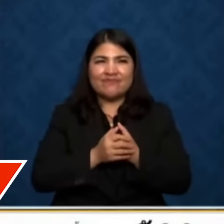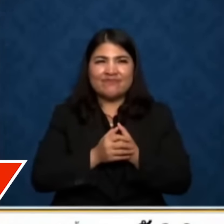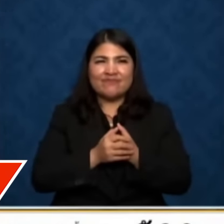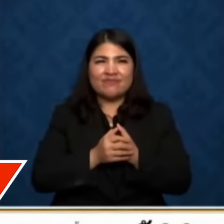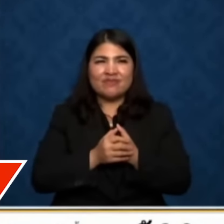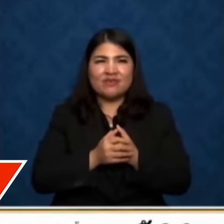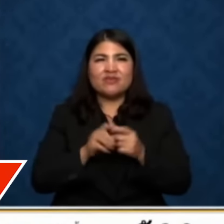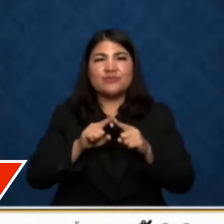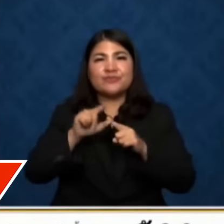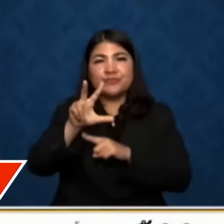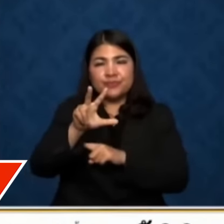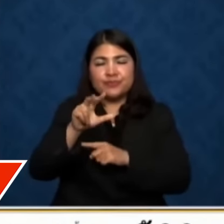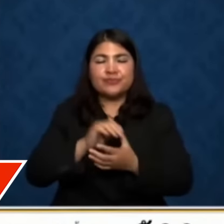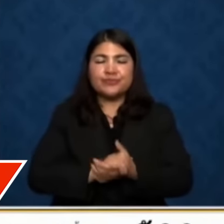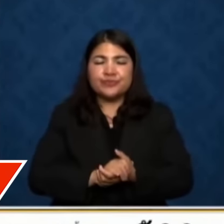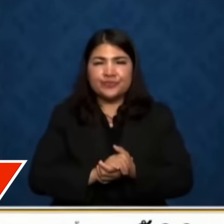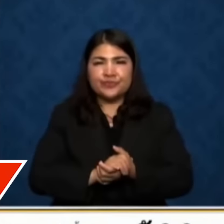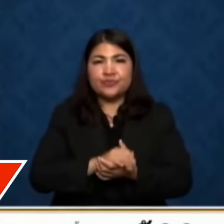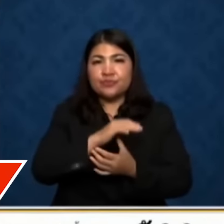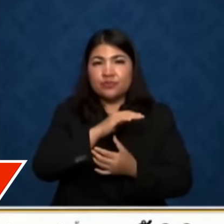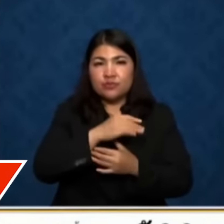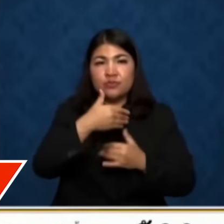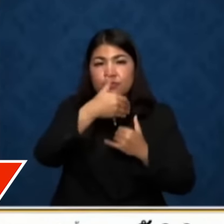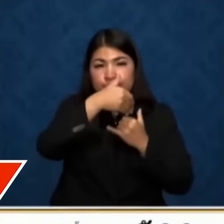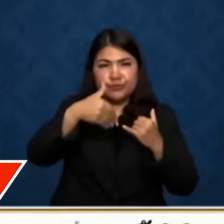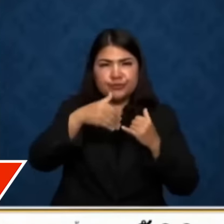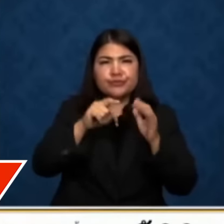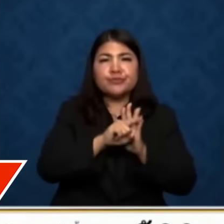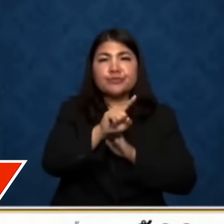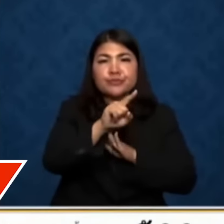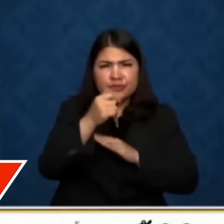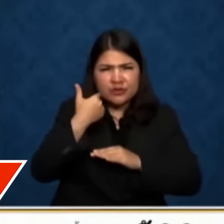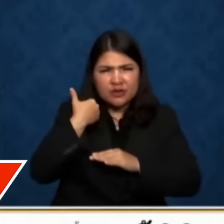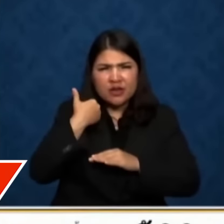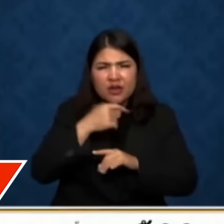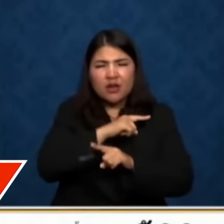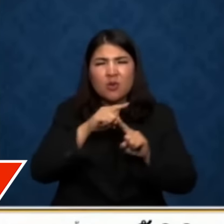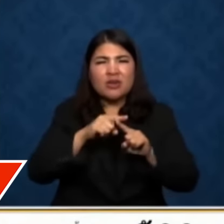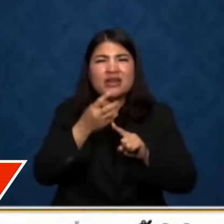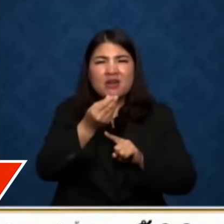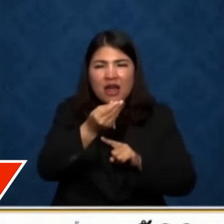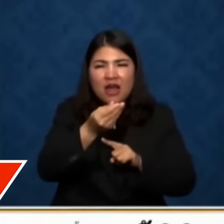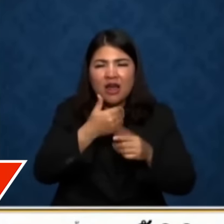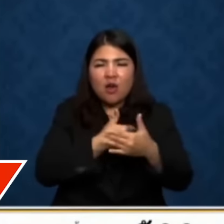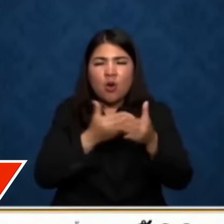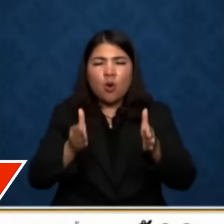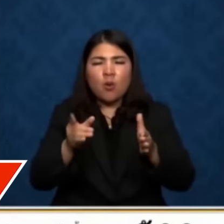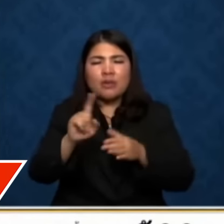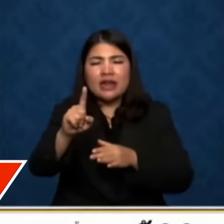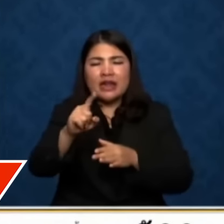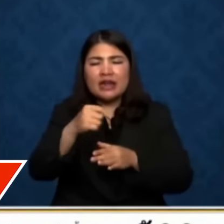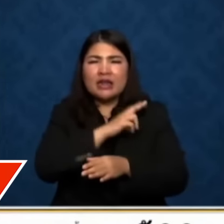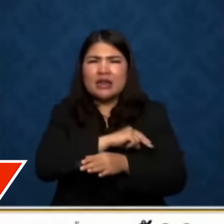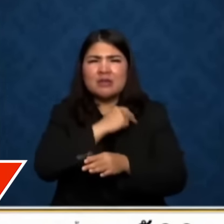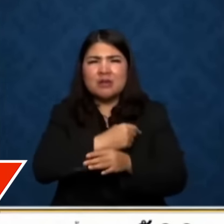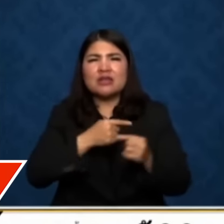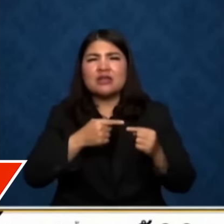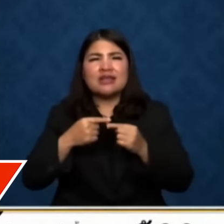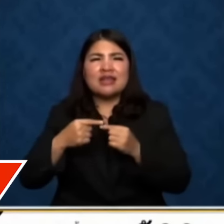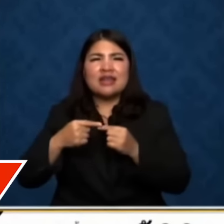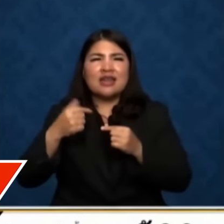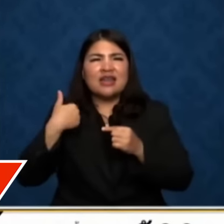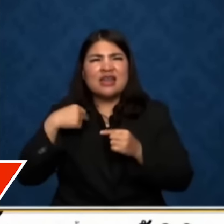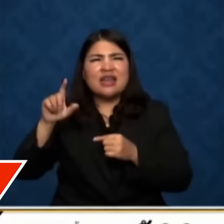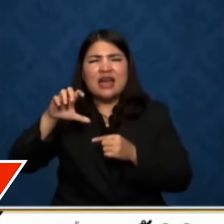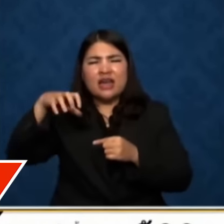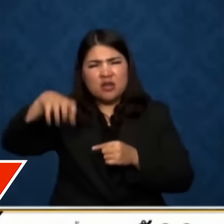ะ3มีการผ่าตัดครั้งที่1มั้ยเกิดขึ้นเมื่อไหร่ใช้ห้องผ่าตัดอะไรแล้วเข้าพักรักษาตัวต่อที่หออภิบาลผู้ป่วย